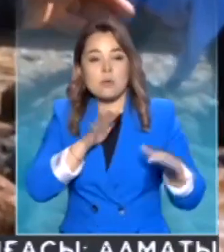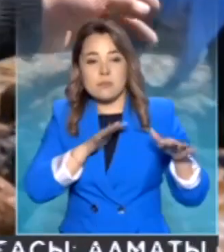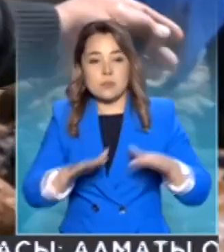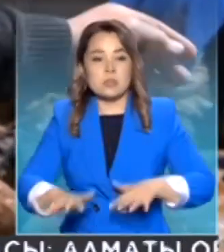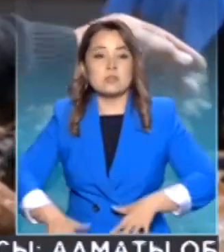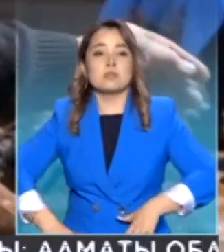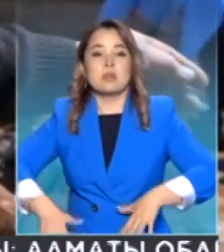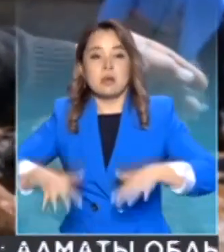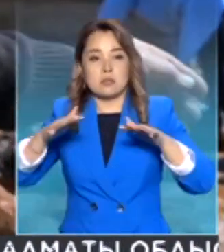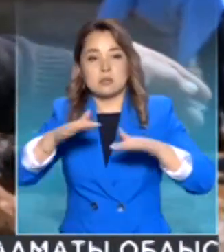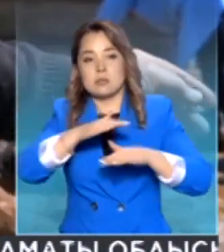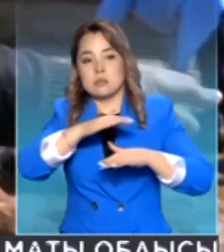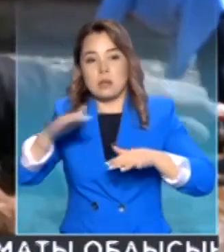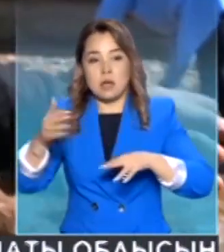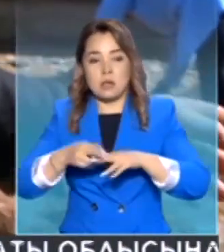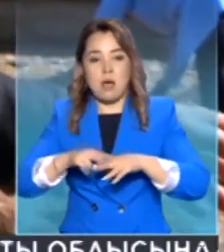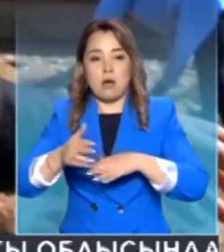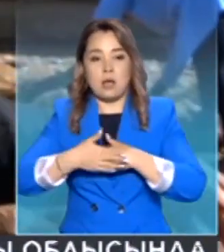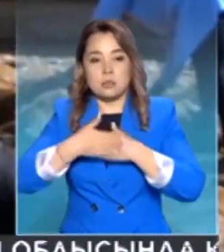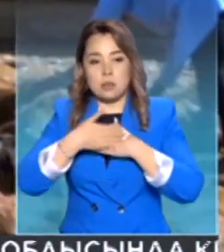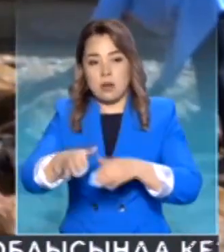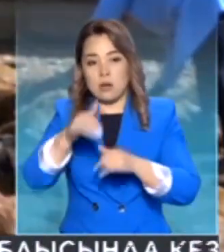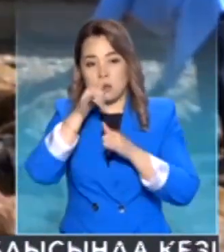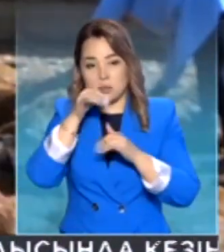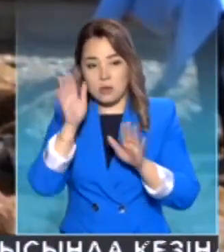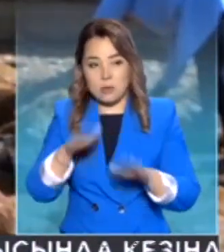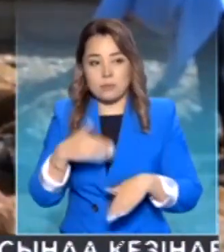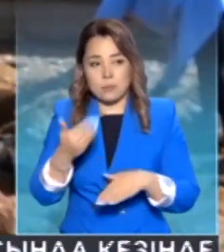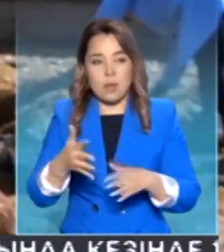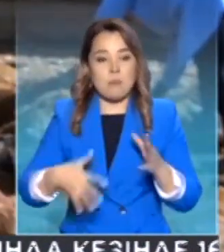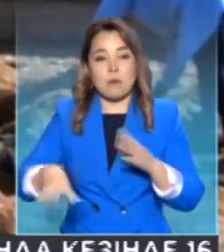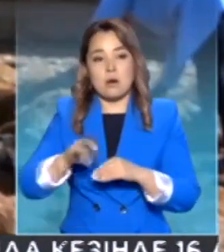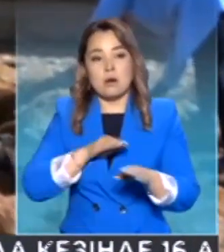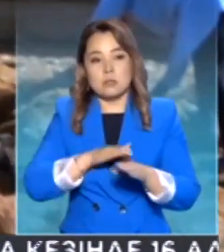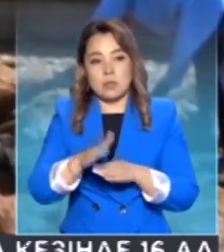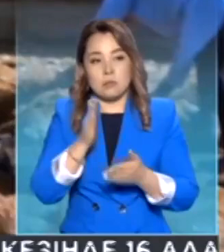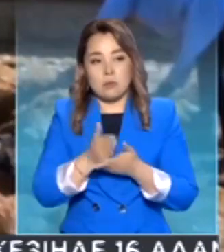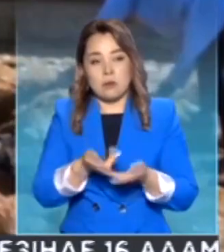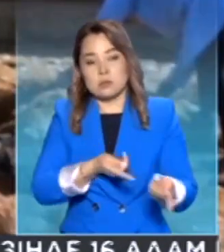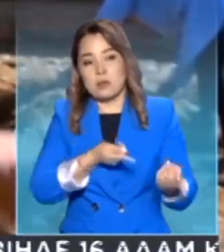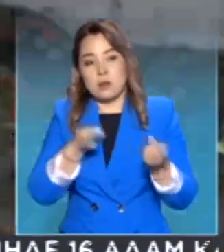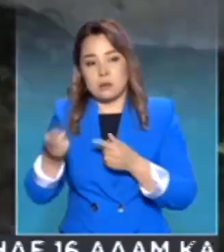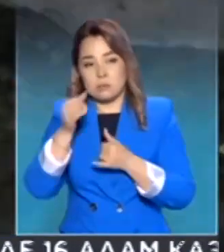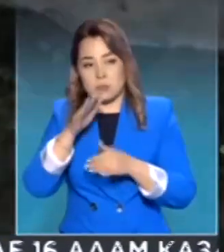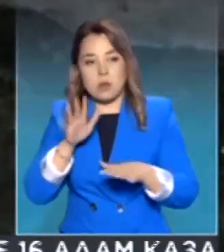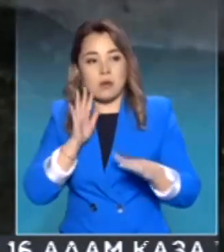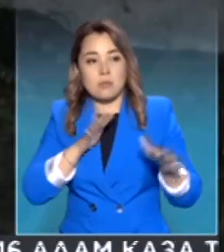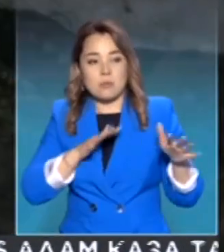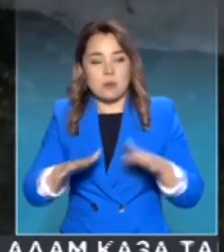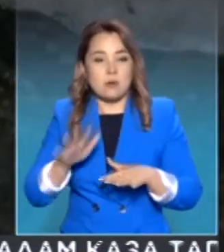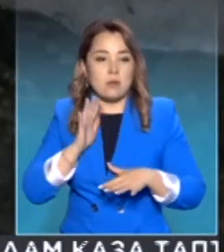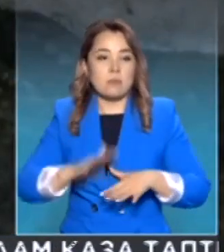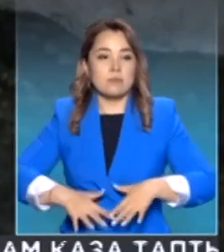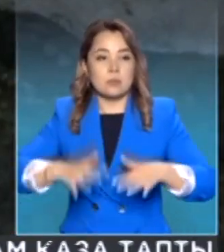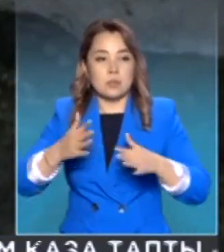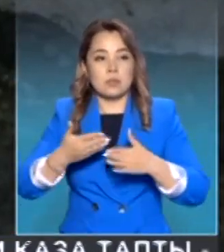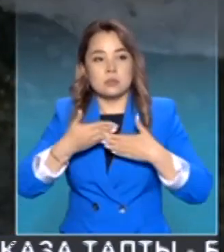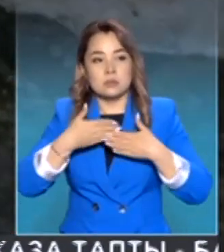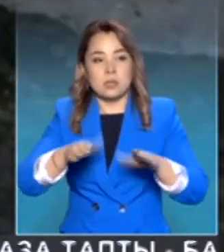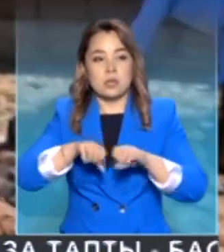мына жерге дейін. Сөйтіп есікті зорға аштым. Барын алдым, берін алдым, шығара алмадым. Біраз ағып кетті. Сөйтіп мына дуалды